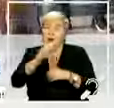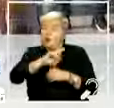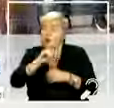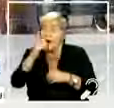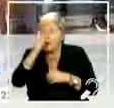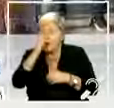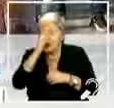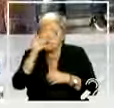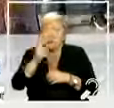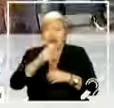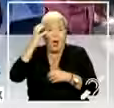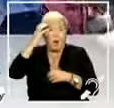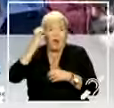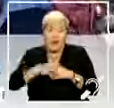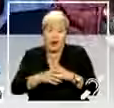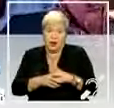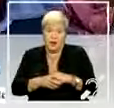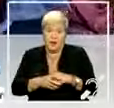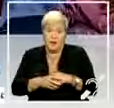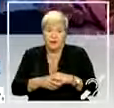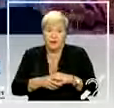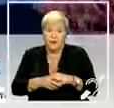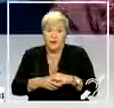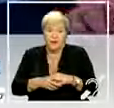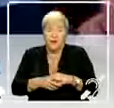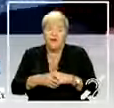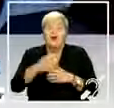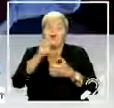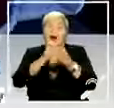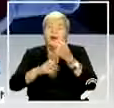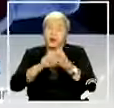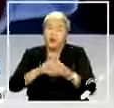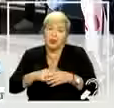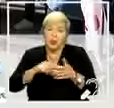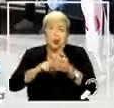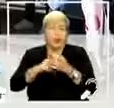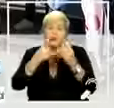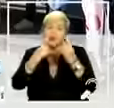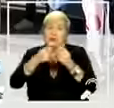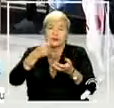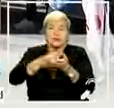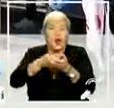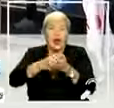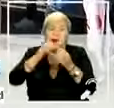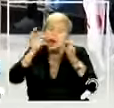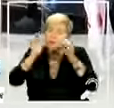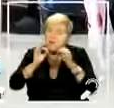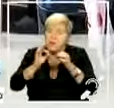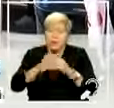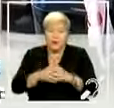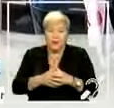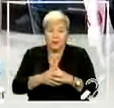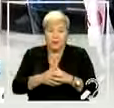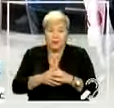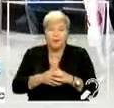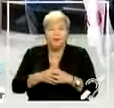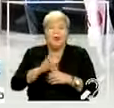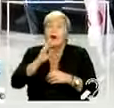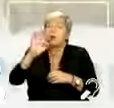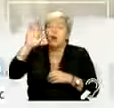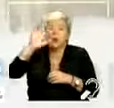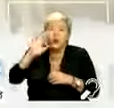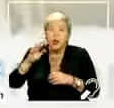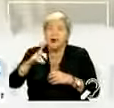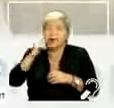partea guvernanților. Ce va determina să veniți aici? Facturile, salariile mici. Sindicaliștii au venit din toate județele Moldovei, dar